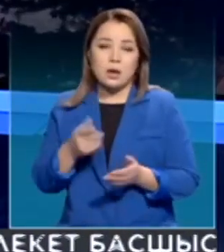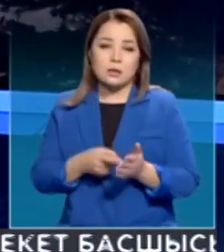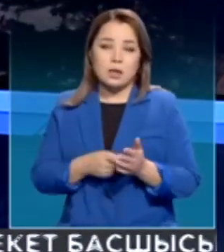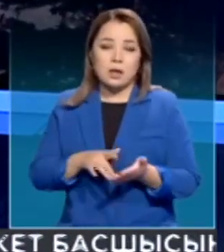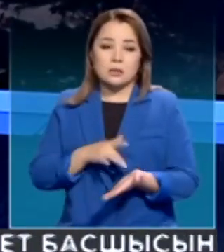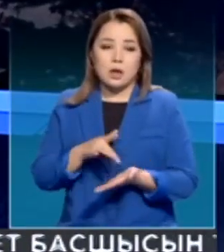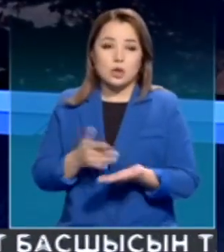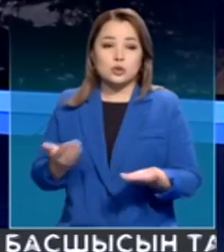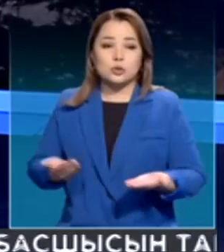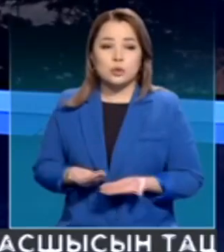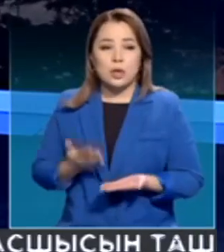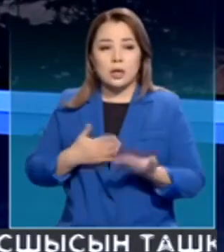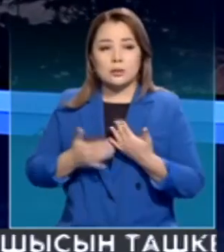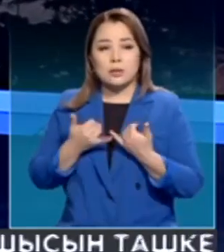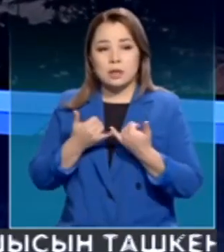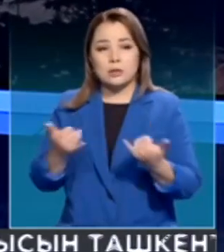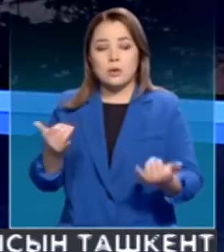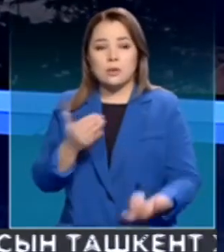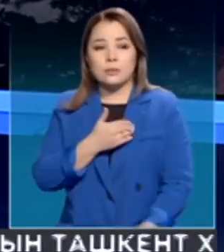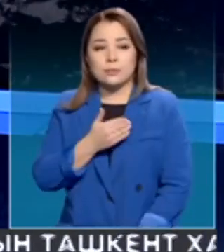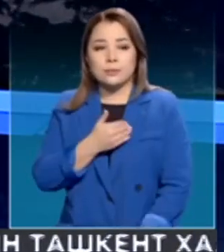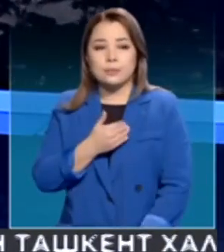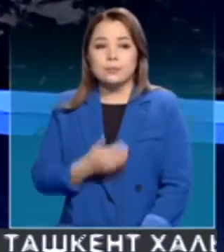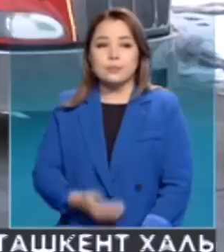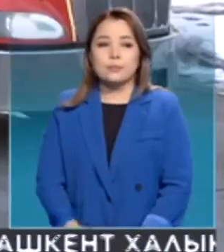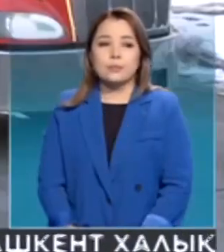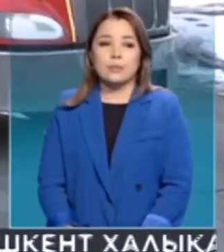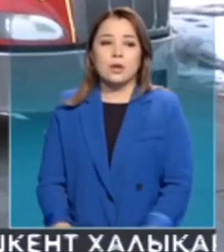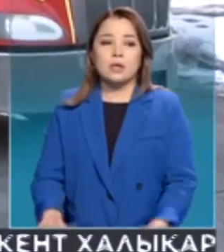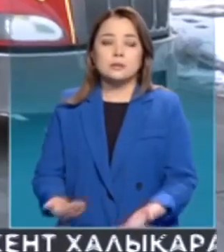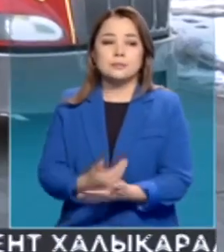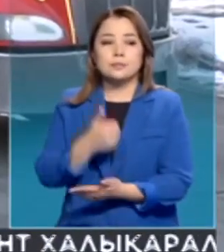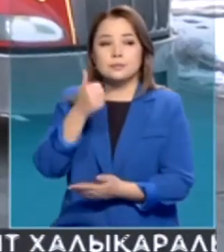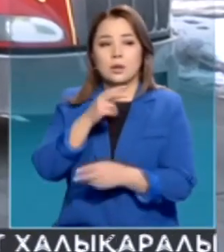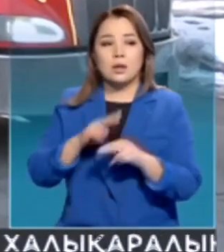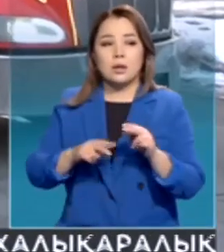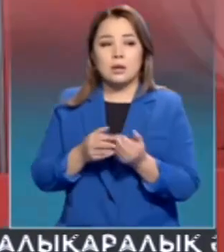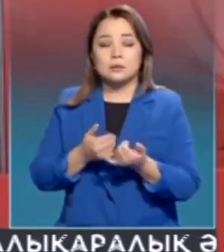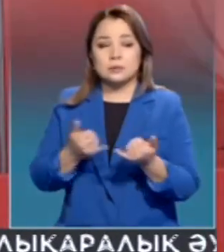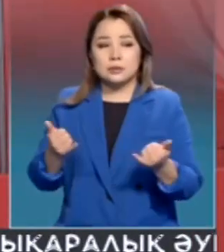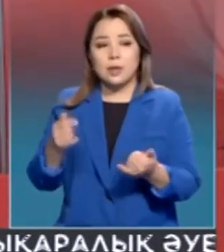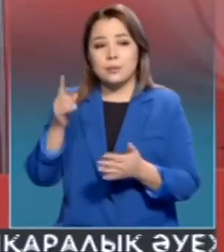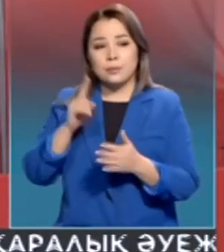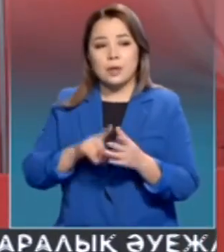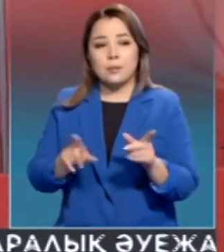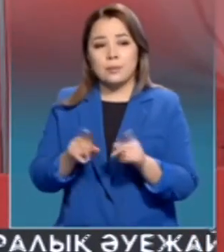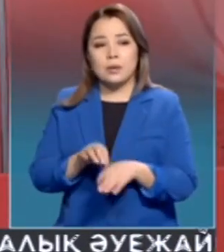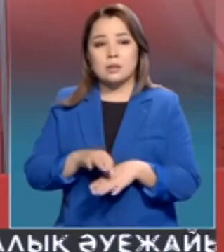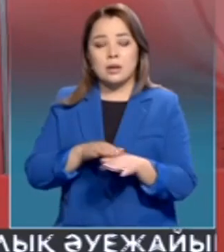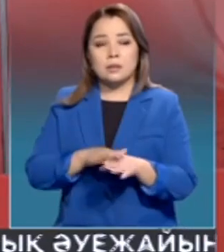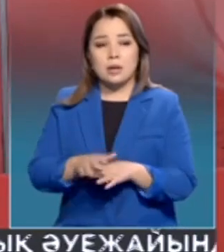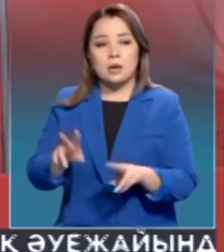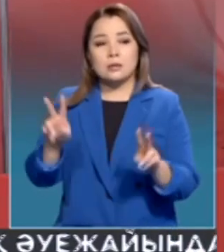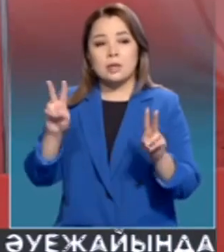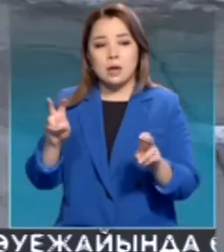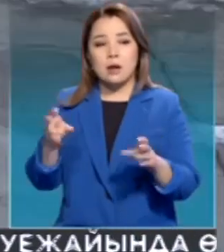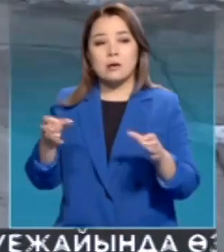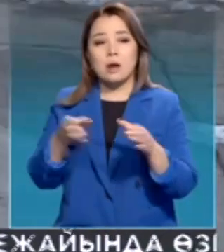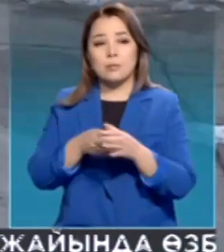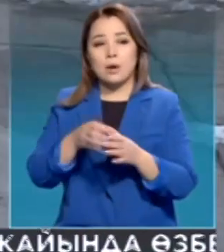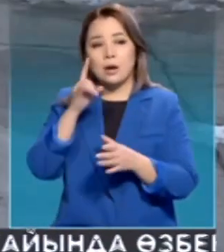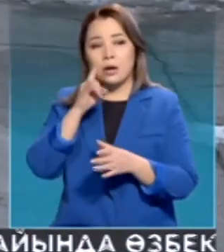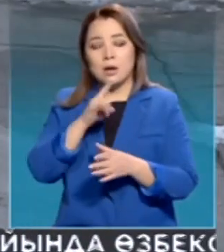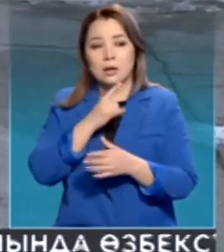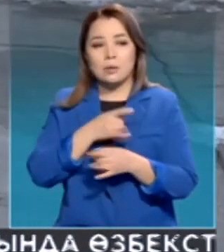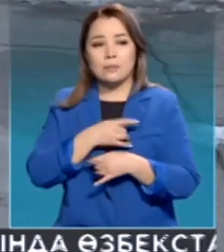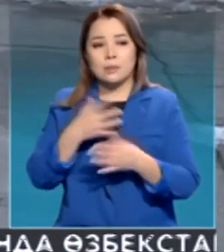өтіп тұрғындарды қуантпақ. Жаңа жылдық көңілке әрқашан сенімен бірге. Осындай ұранмен компания